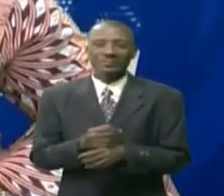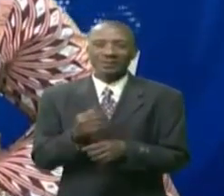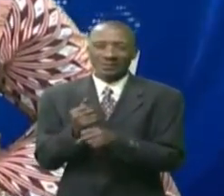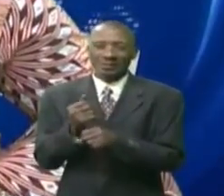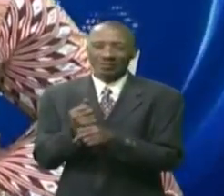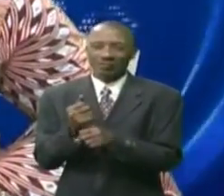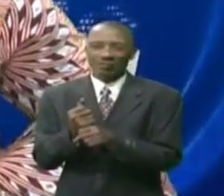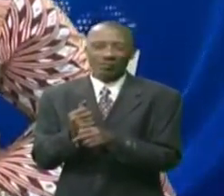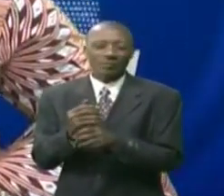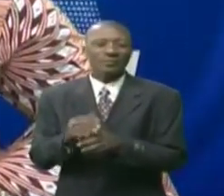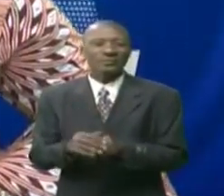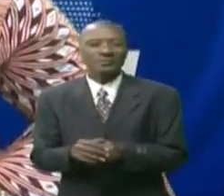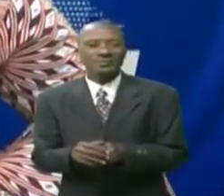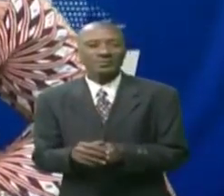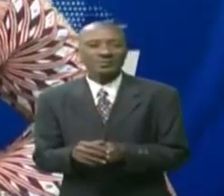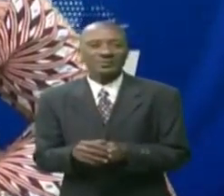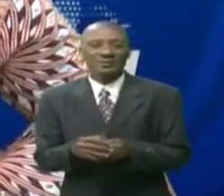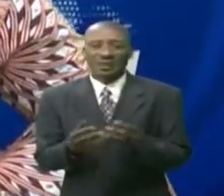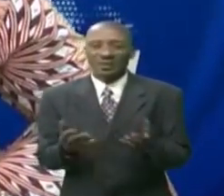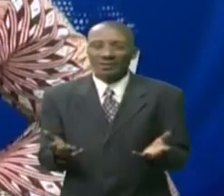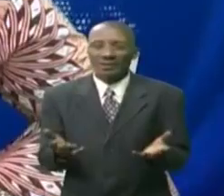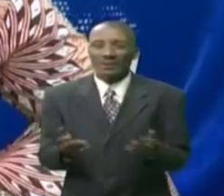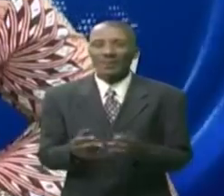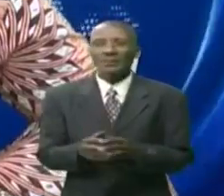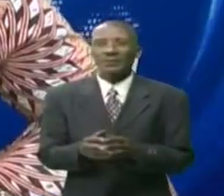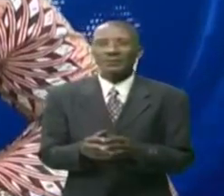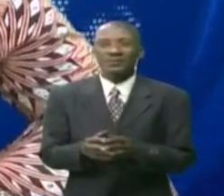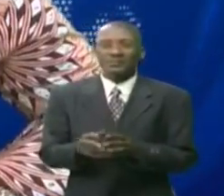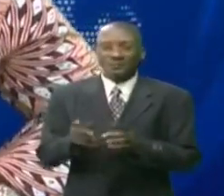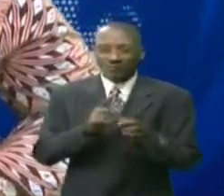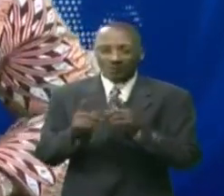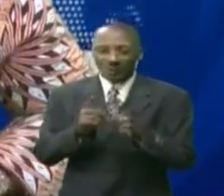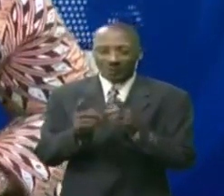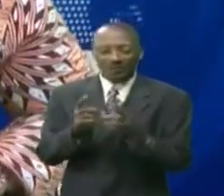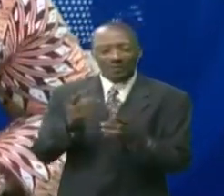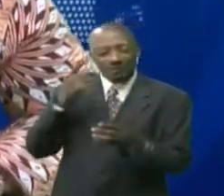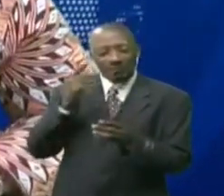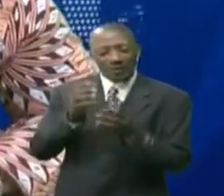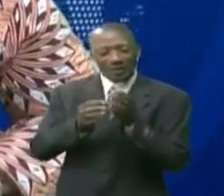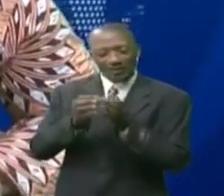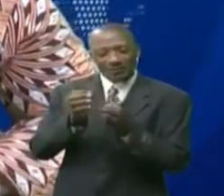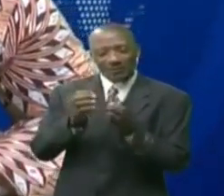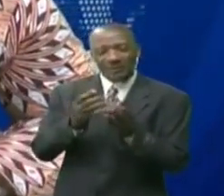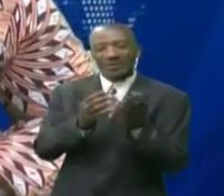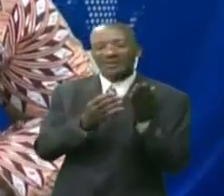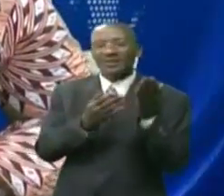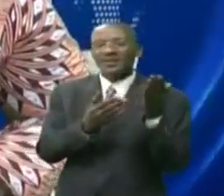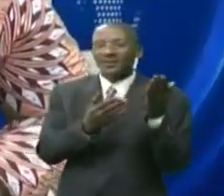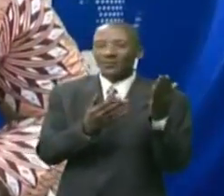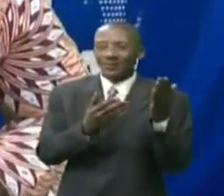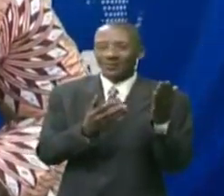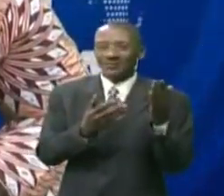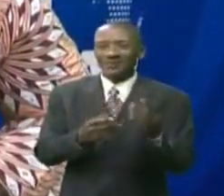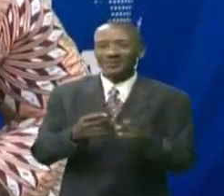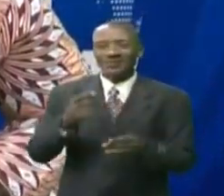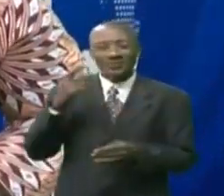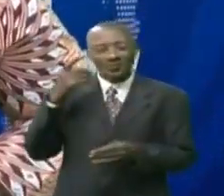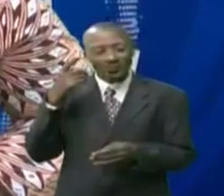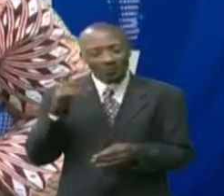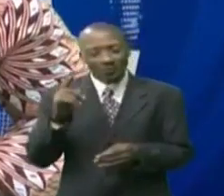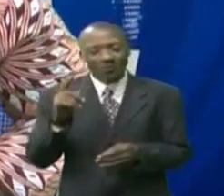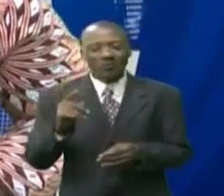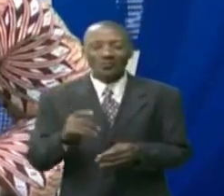ayant retiré la note de perception et payé les droits de dépôt de candidature auprès de banques commerciales agréées de passer ce